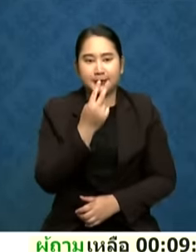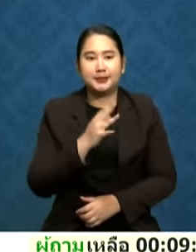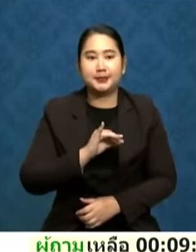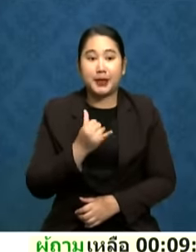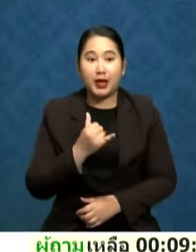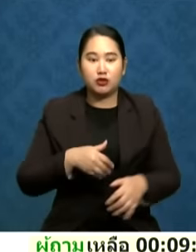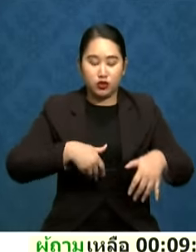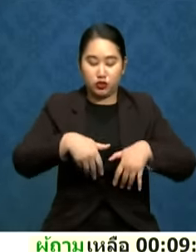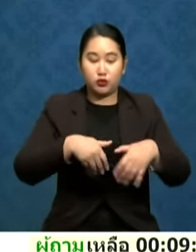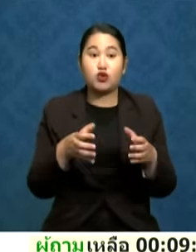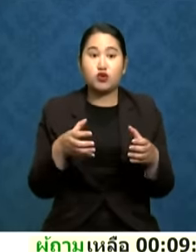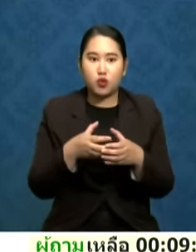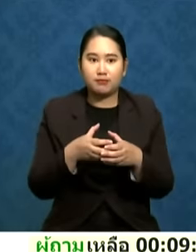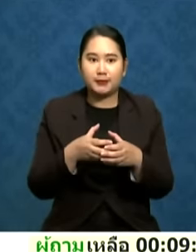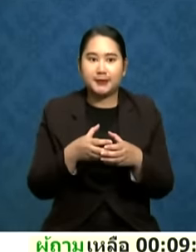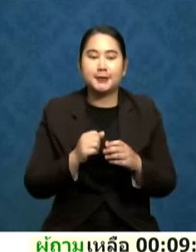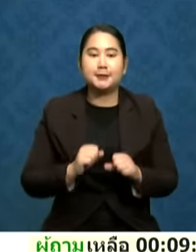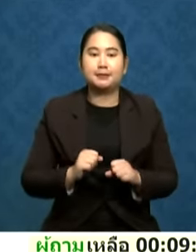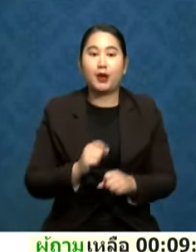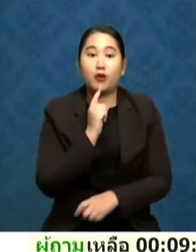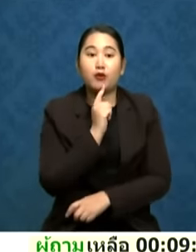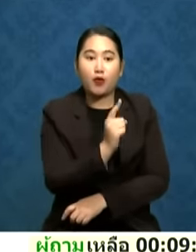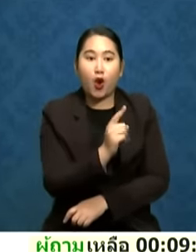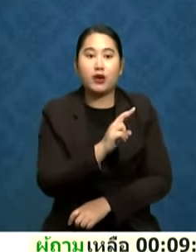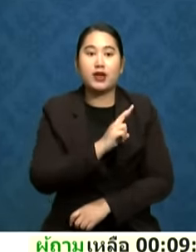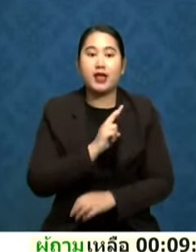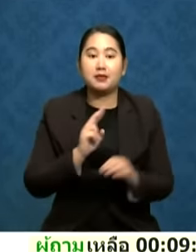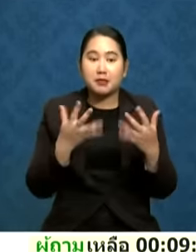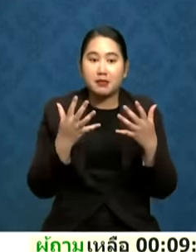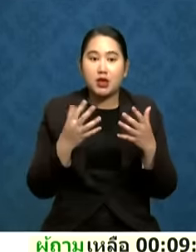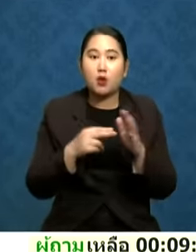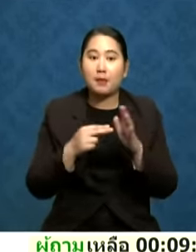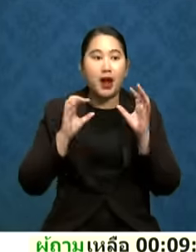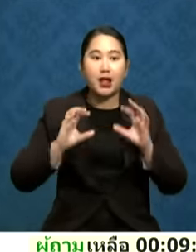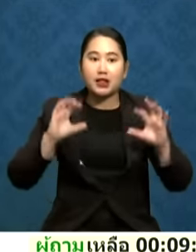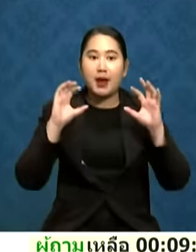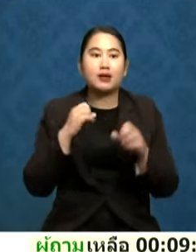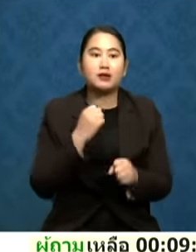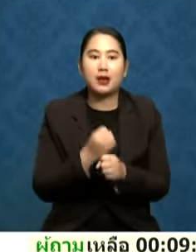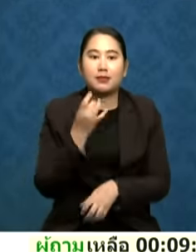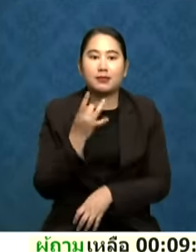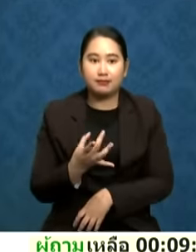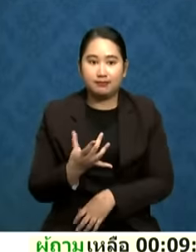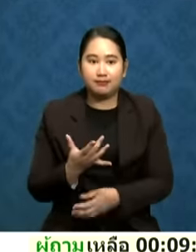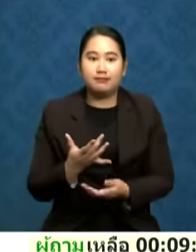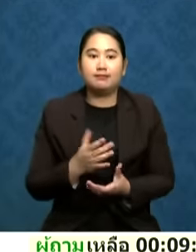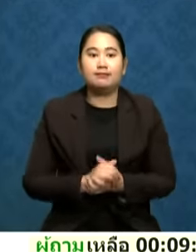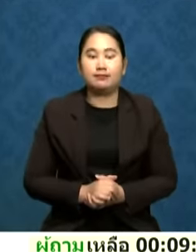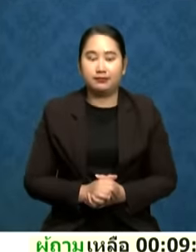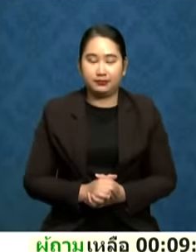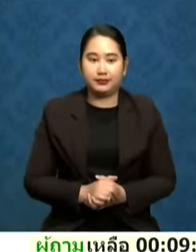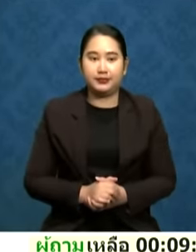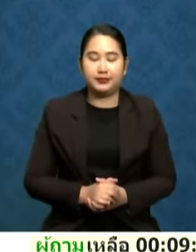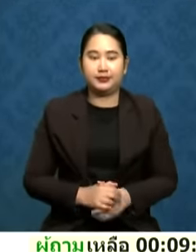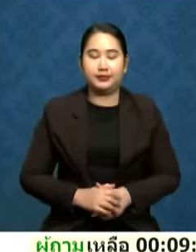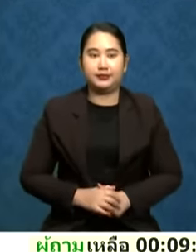ถ้าประชาชนไม่แดงความกลาหารและลกขึ้มาฟ้องด้ตัเองความคืบหนาขคาดีนี้จะเปนอยไรท่านประ